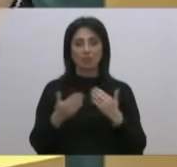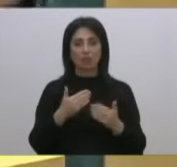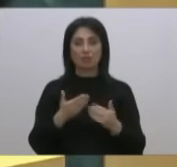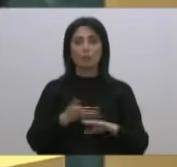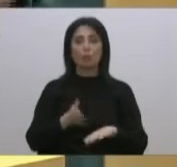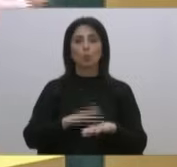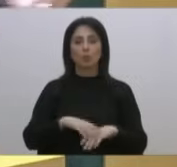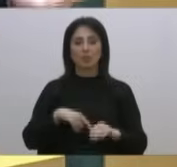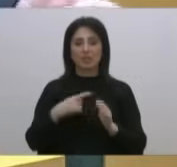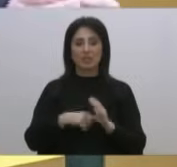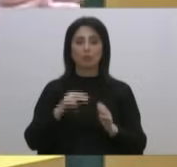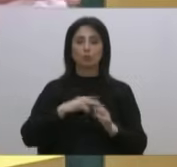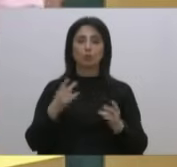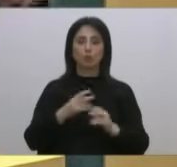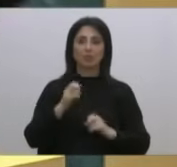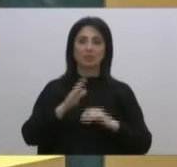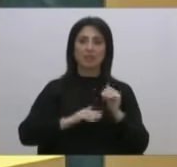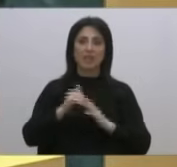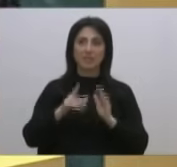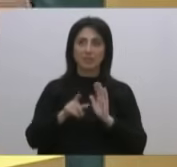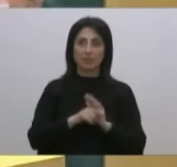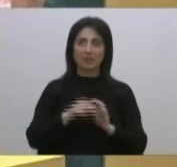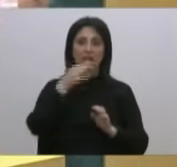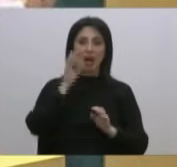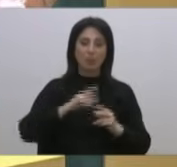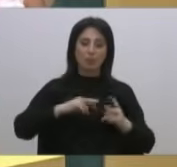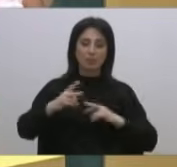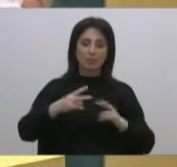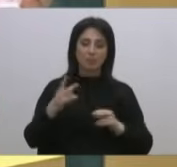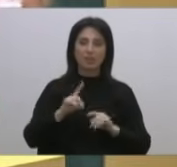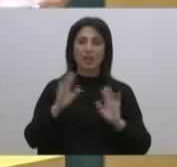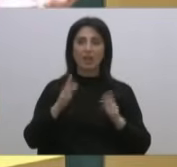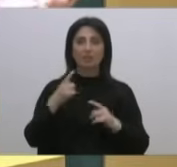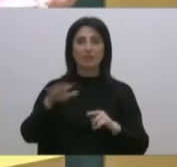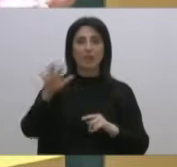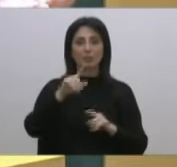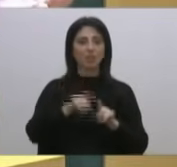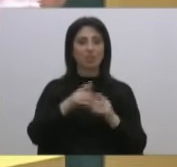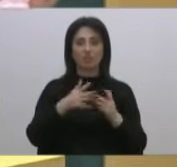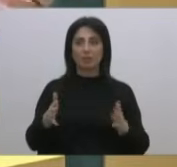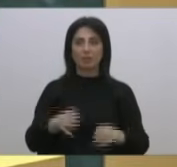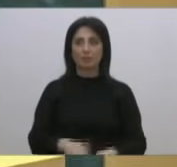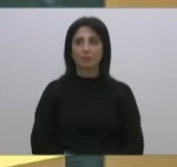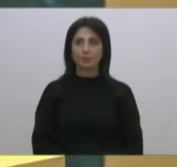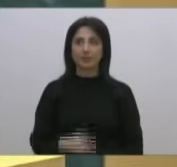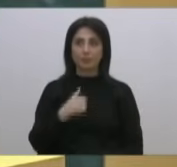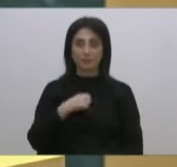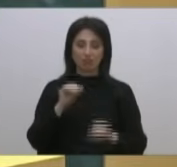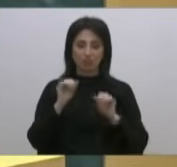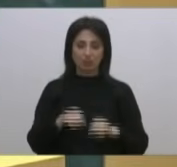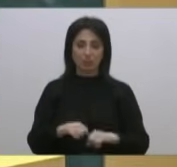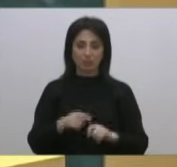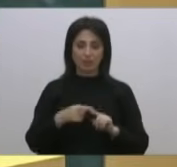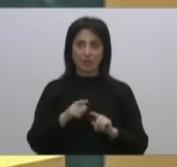dgoma urtule si să zic că mușaoba una specialist eptan. Cam o stilibis gazere ba una rachte ba scoacă că nevșida așa și întreg da așa întreg. Mesh